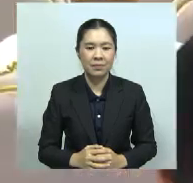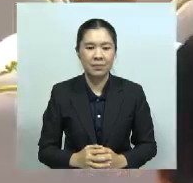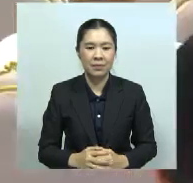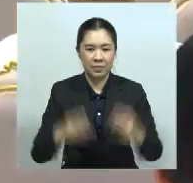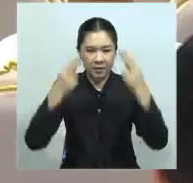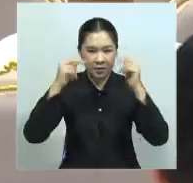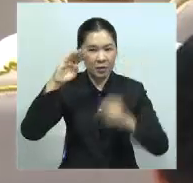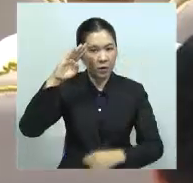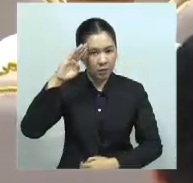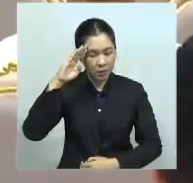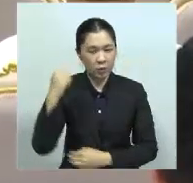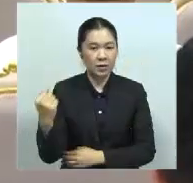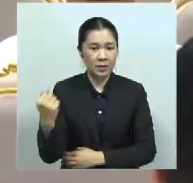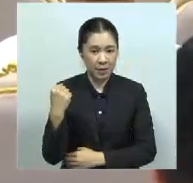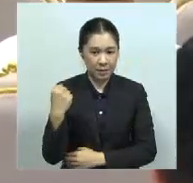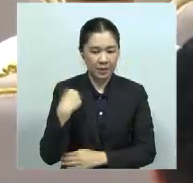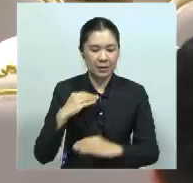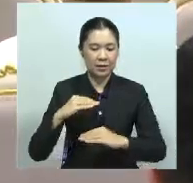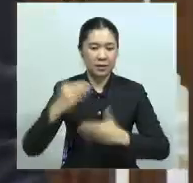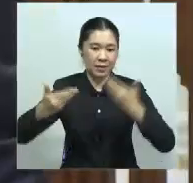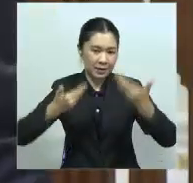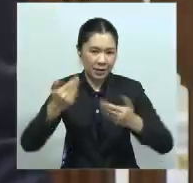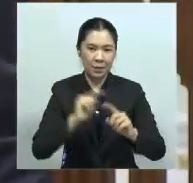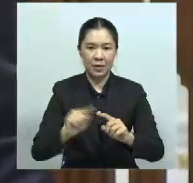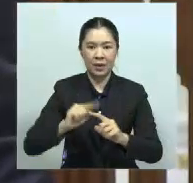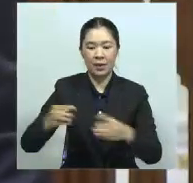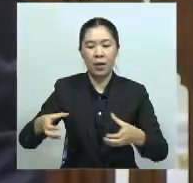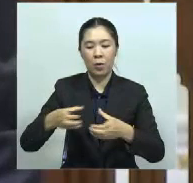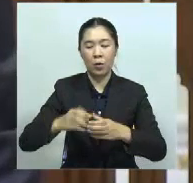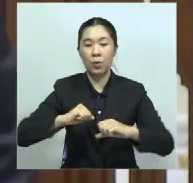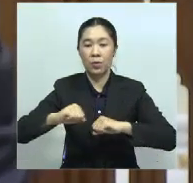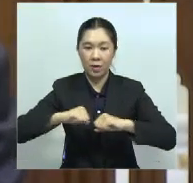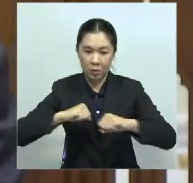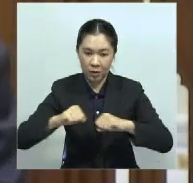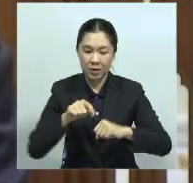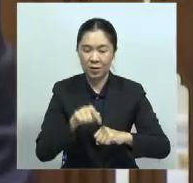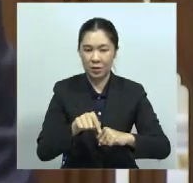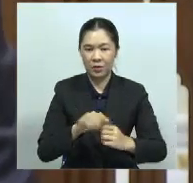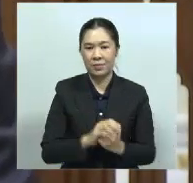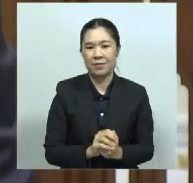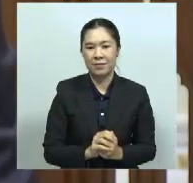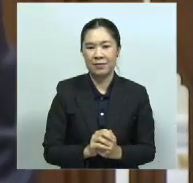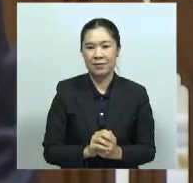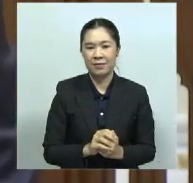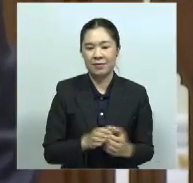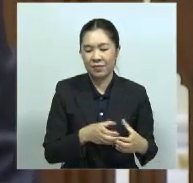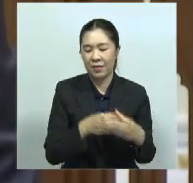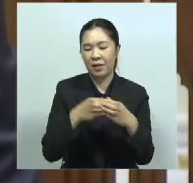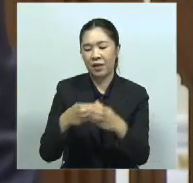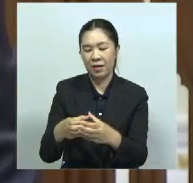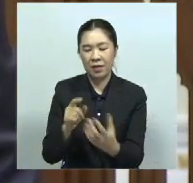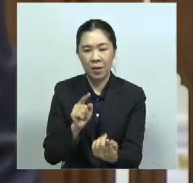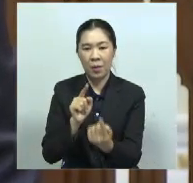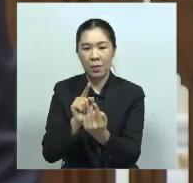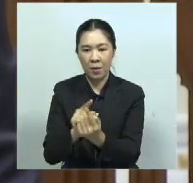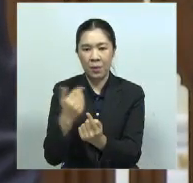นายกรัฐมนตรีเชื่อมั่นนะคะว่ากิจกรรมต่างๆที่คณะเยาวชนจะได้ไปทัศนศึกษาหรือว่าไปพบปะ